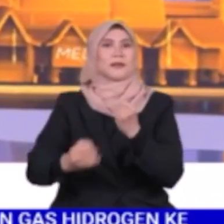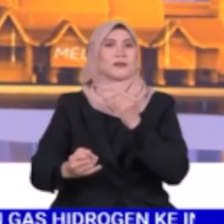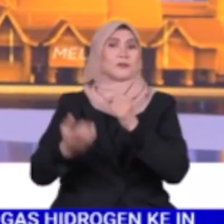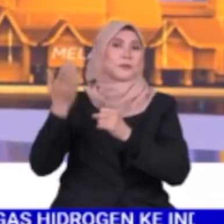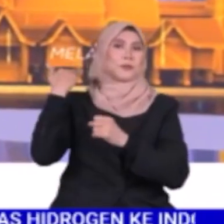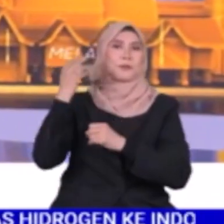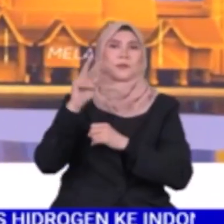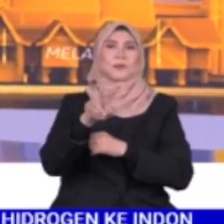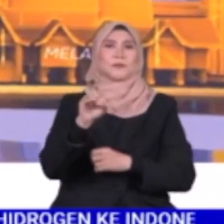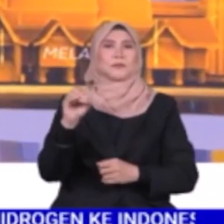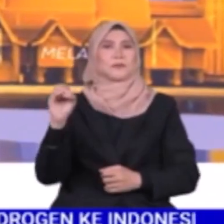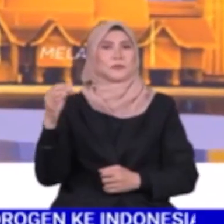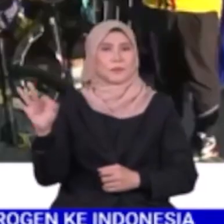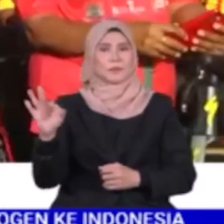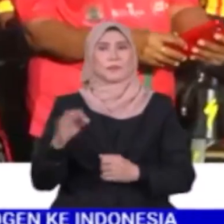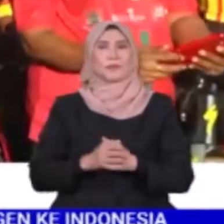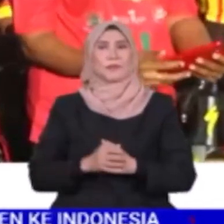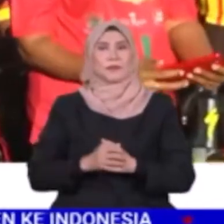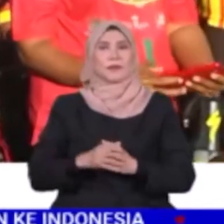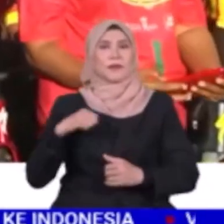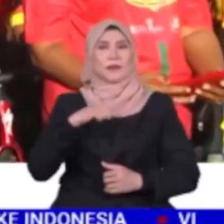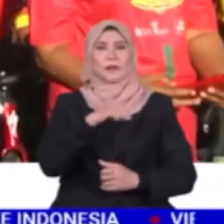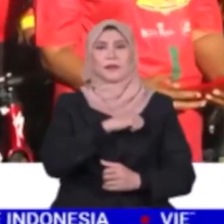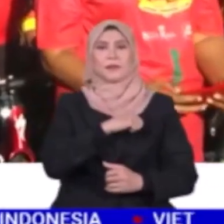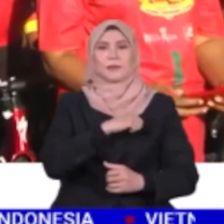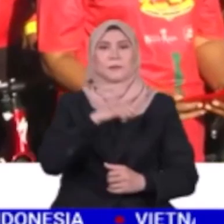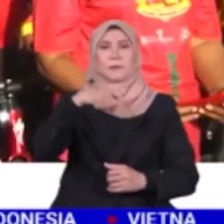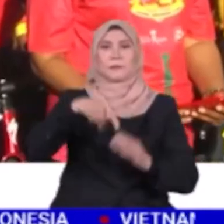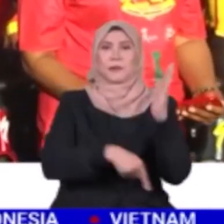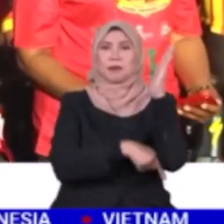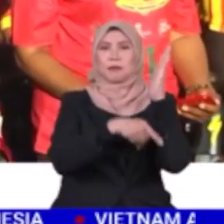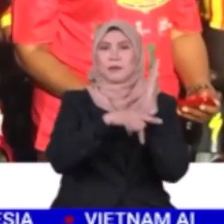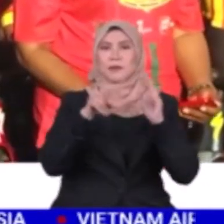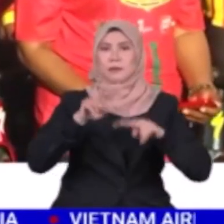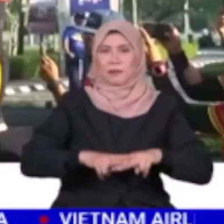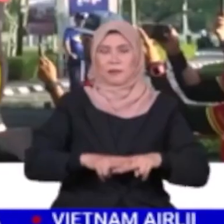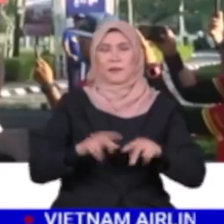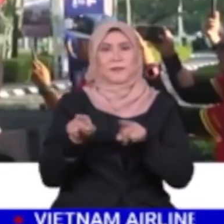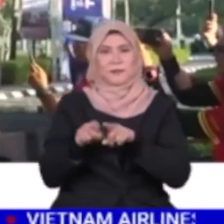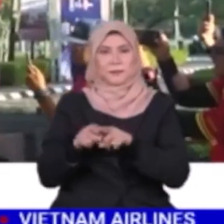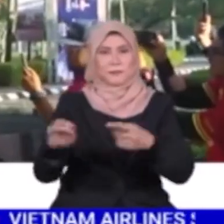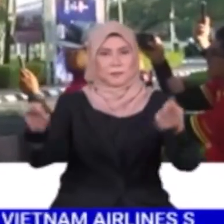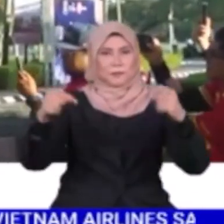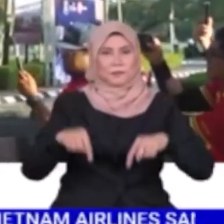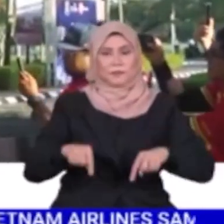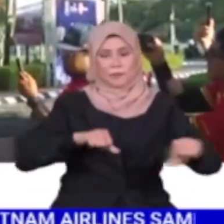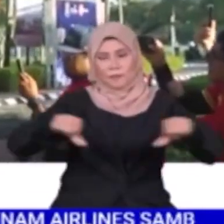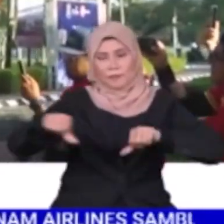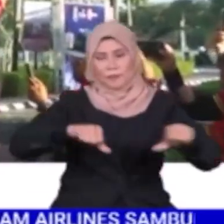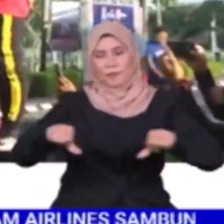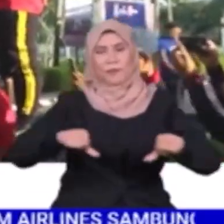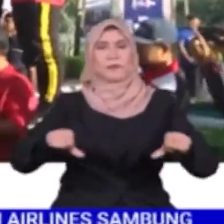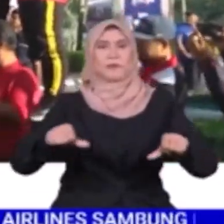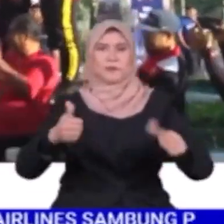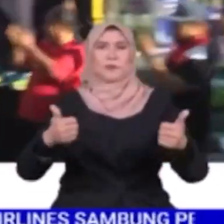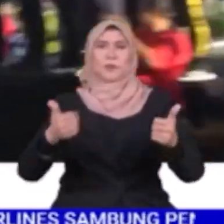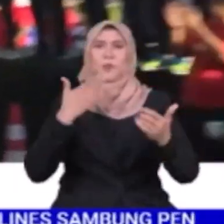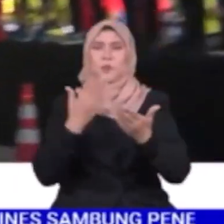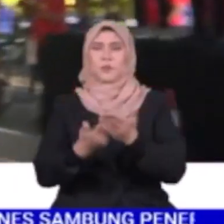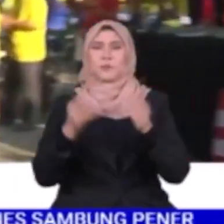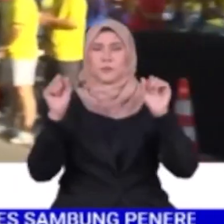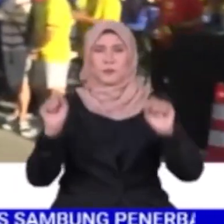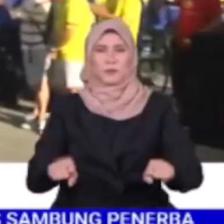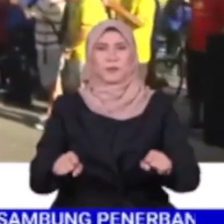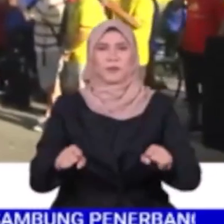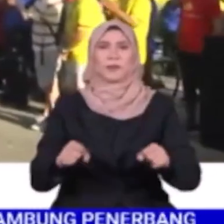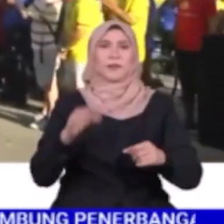2019 ahli parlimen Klang V ganaabtirau yang turut hadir berkata aktiviti seperti ini amat baik dan